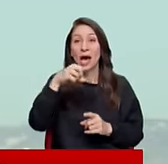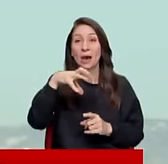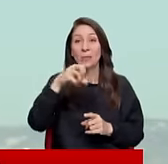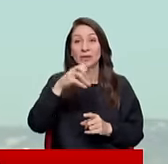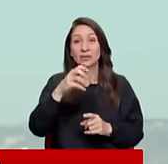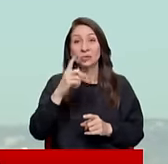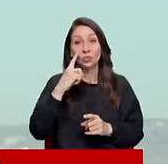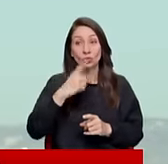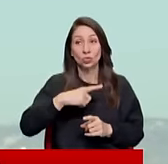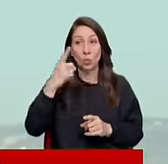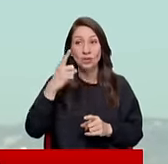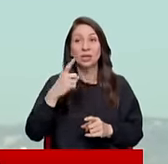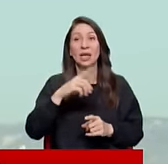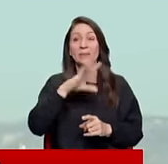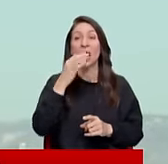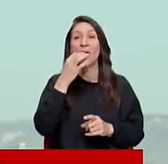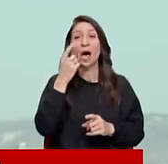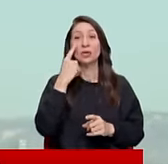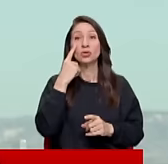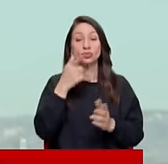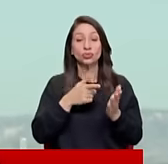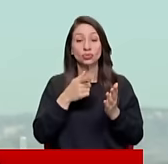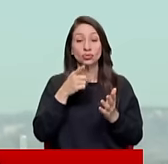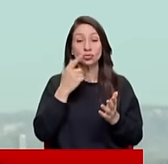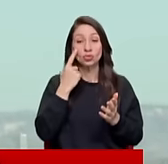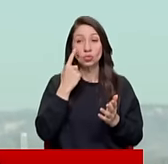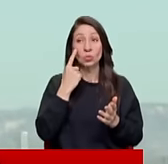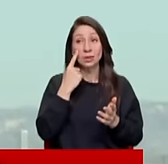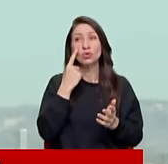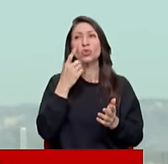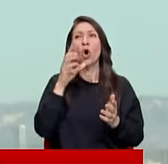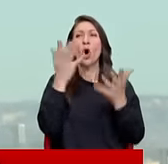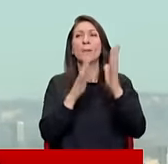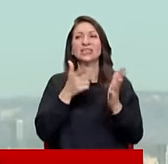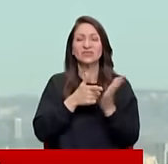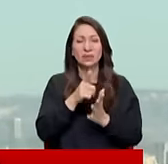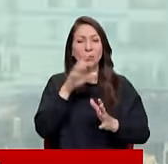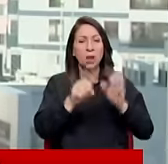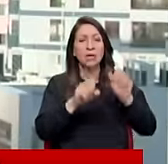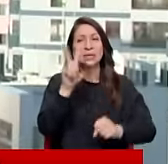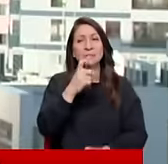Parti, Cumhurbaşkanlığı hepsi Atatürk Orman Çiftliği arazisine çöktü. 20 yıldır millet buna